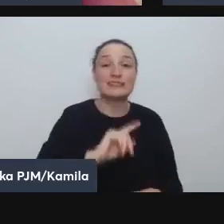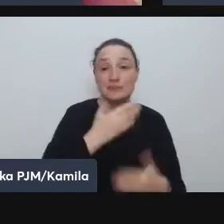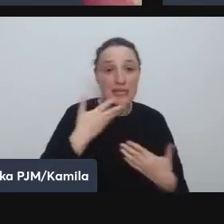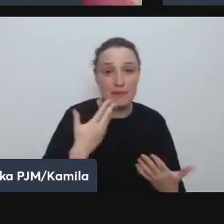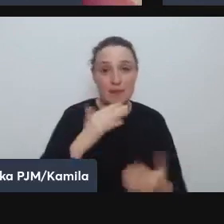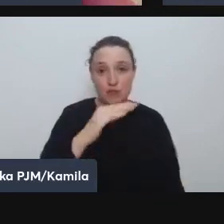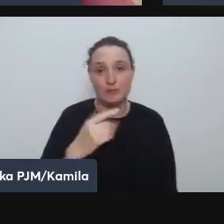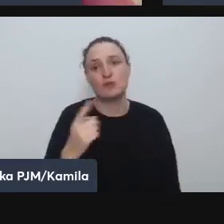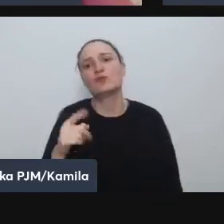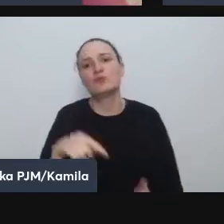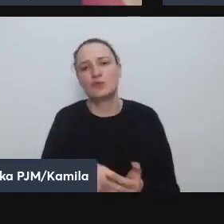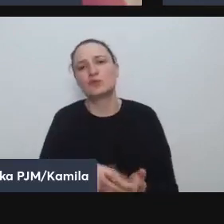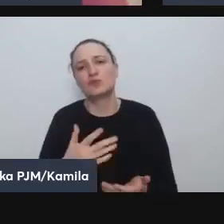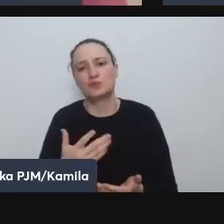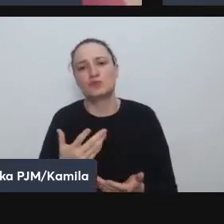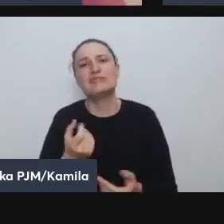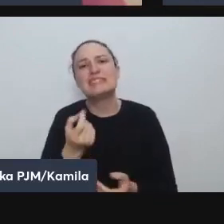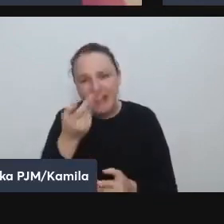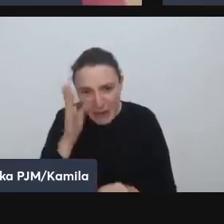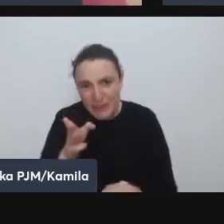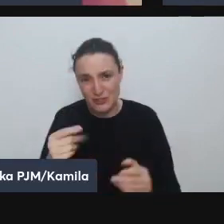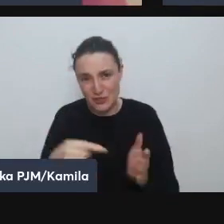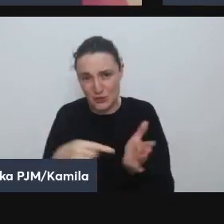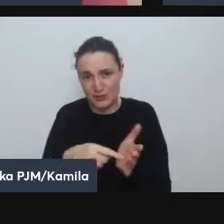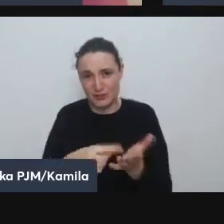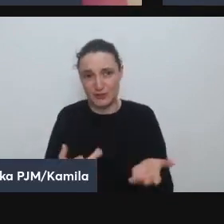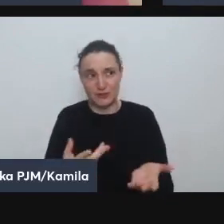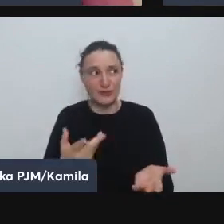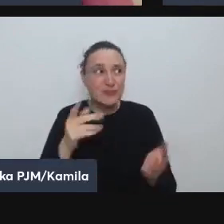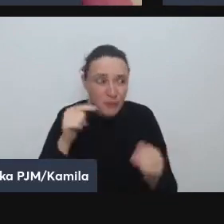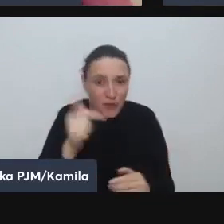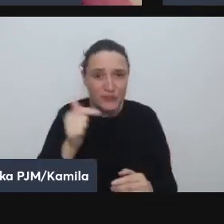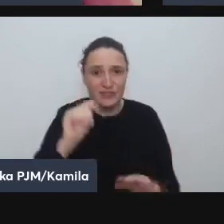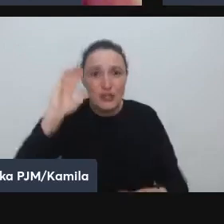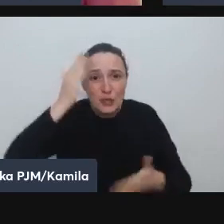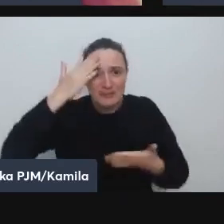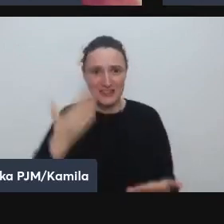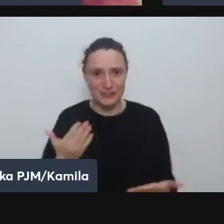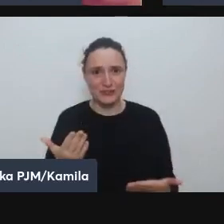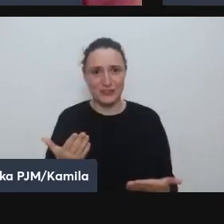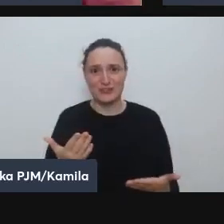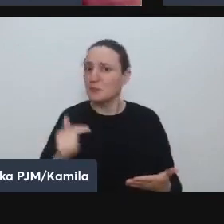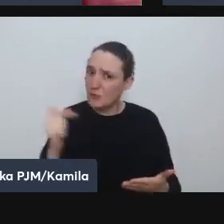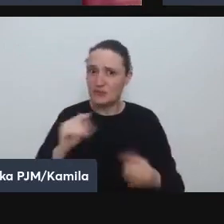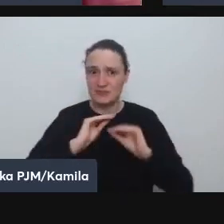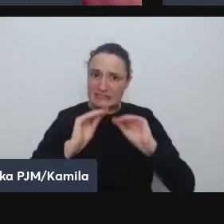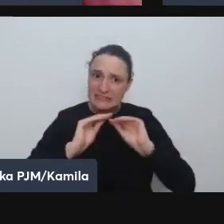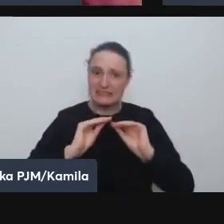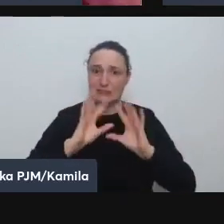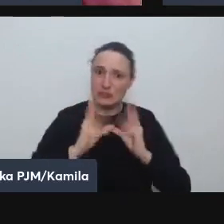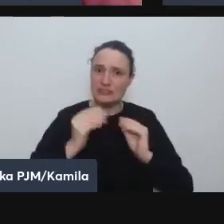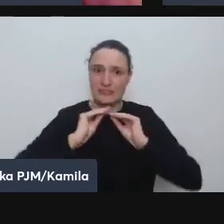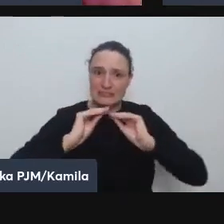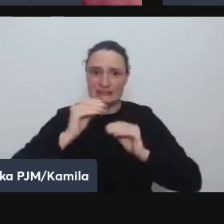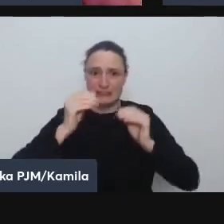już naprawdę jest takie poczucie, że zaraz ich to będzie dotyczyło i jakby no poznawczo też mam takie poczucie, nie? Żeby im to wszystko powiedzieć i